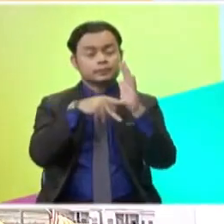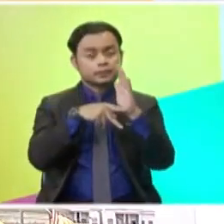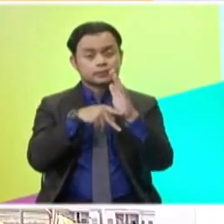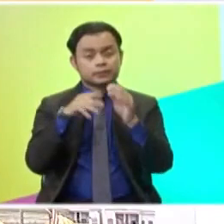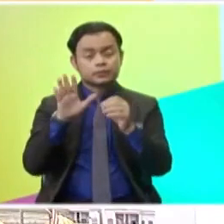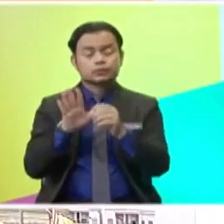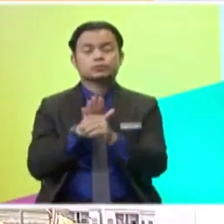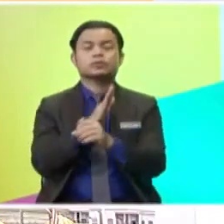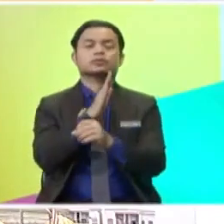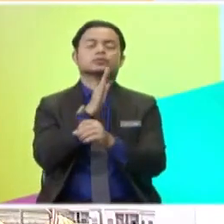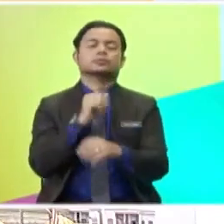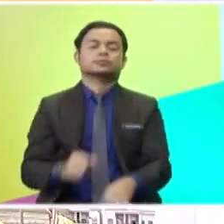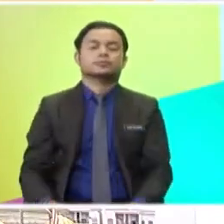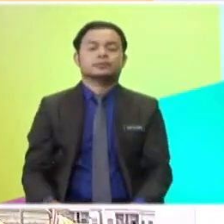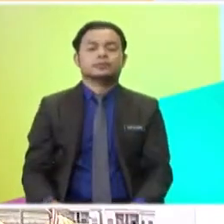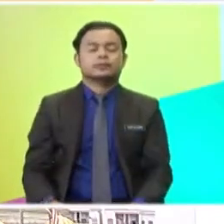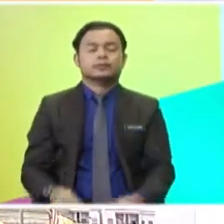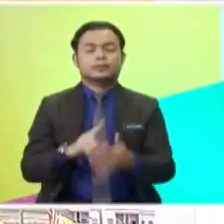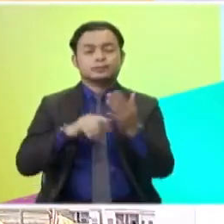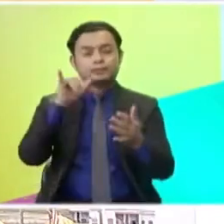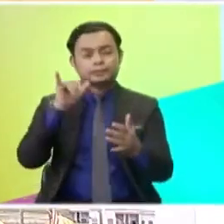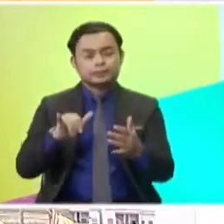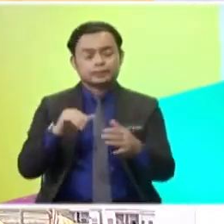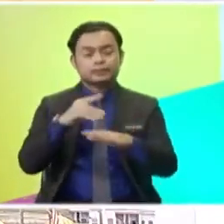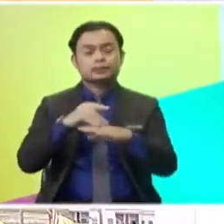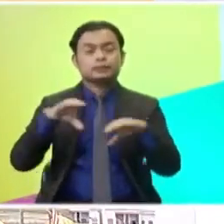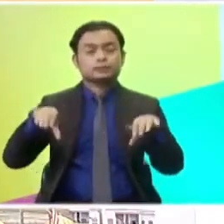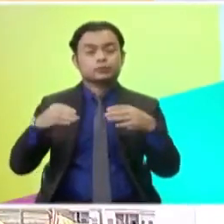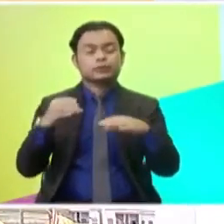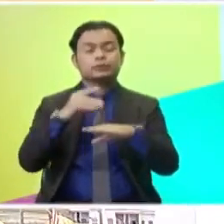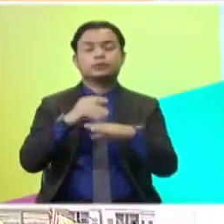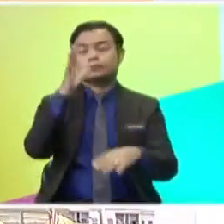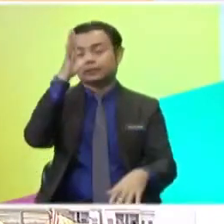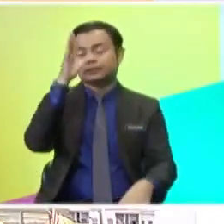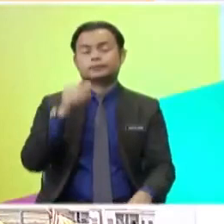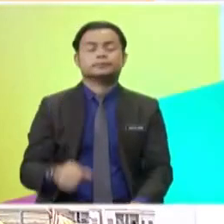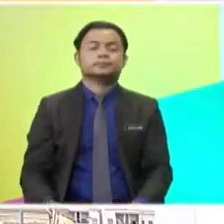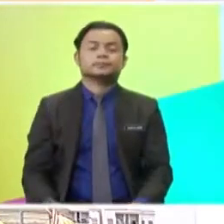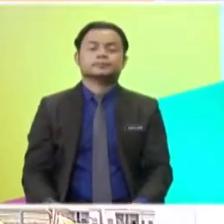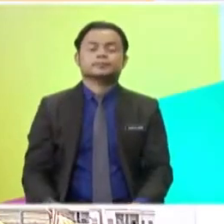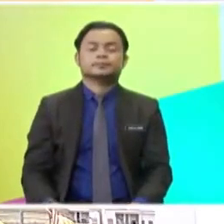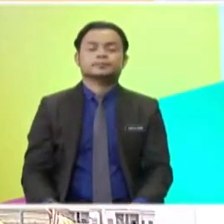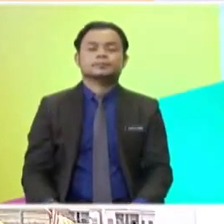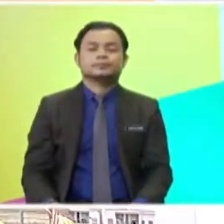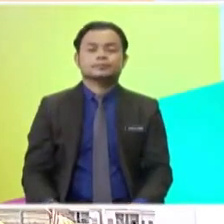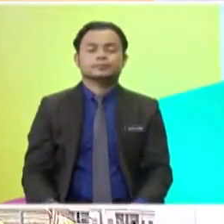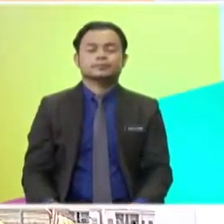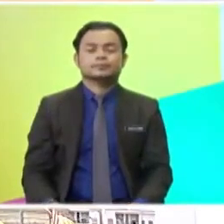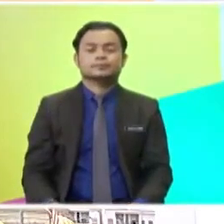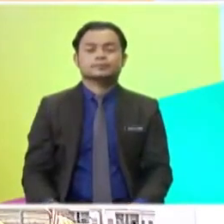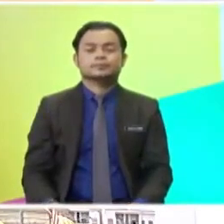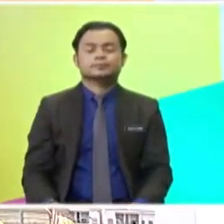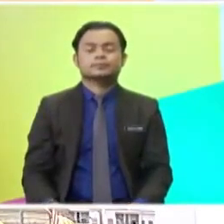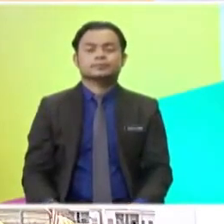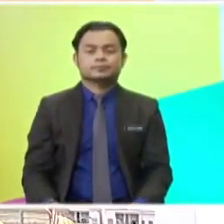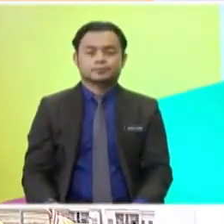pernah dilaksanakan di Melaka. Okey, cikgu ulang semula. Raja, mutlak, PPK, Islam, HKM